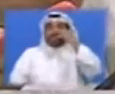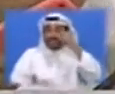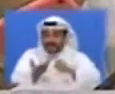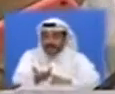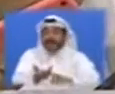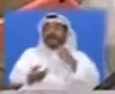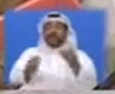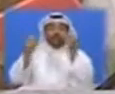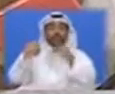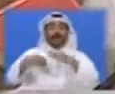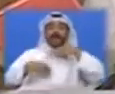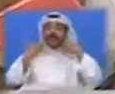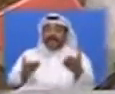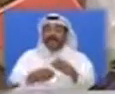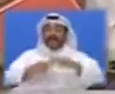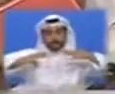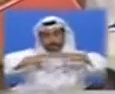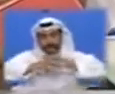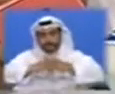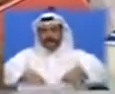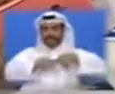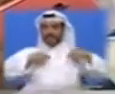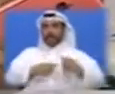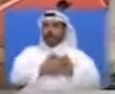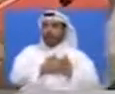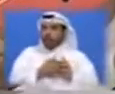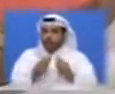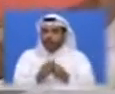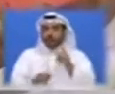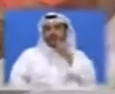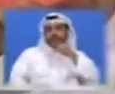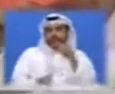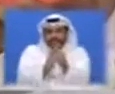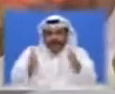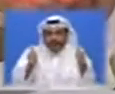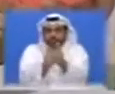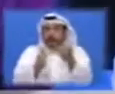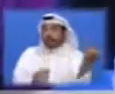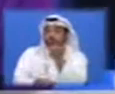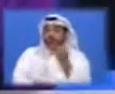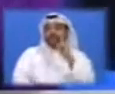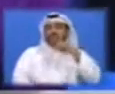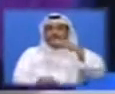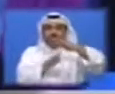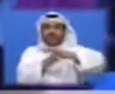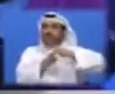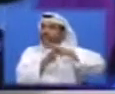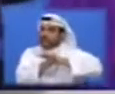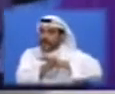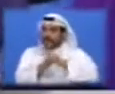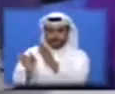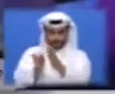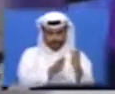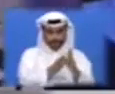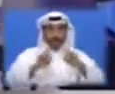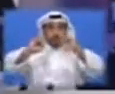أكثر، تجعله متراحما متحابا فيما بينه، وخاصة البر بالوالدين. مسابقات